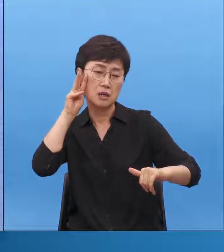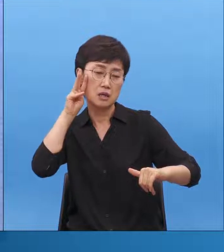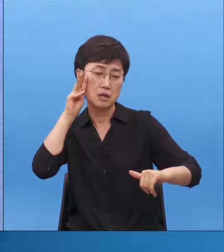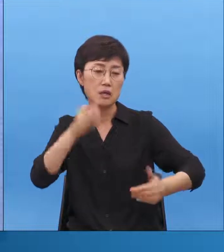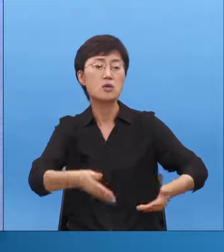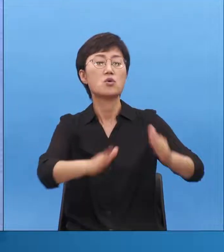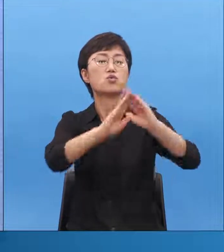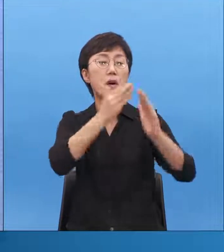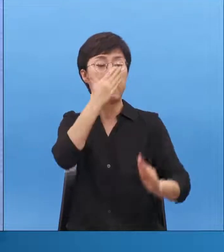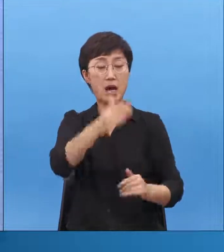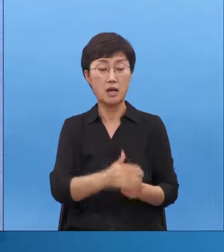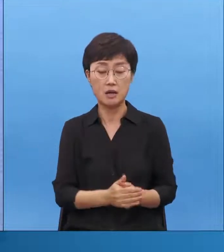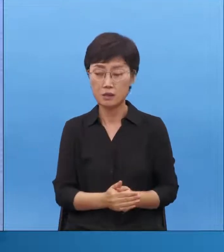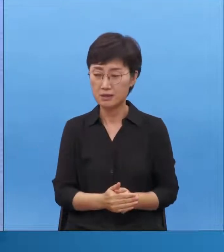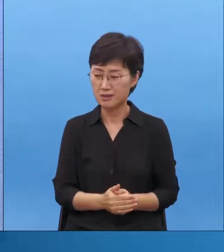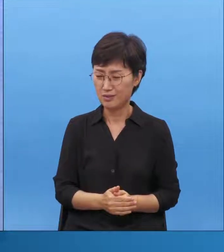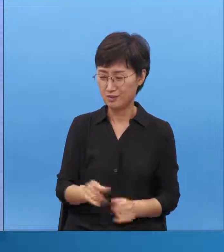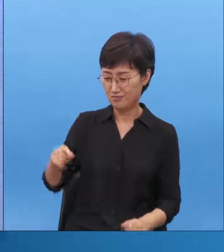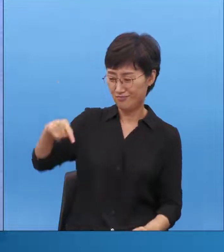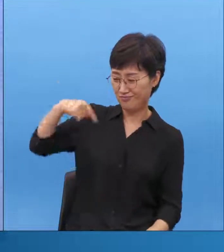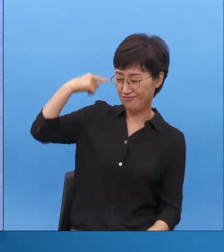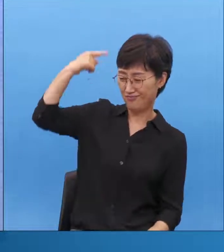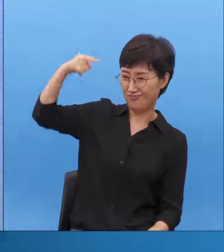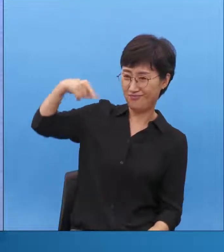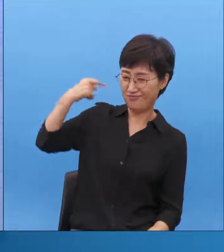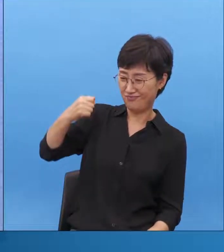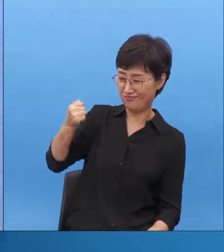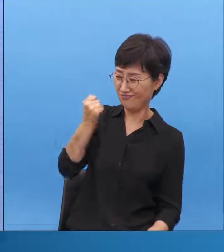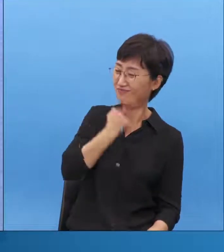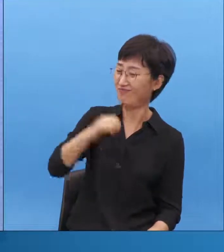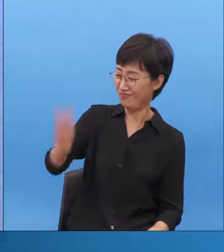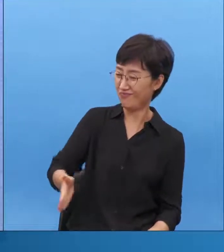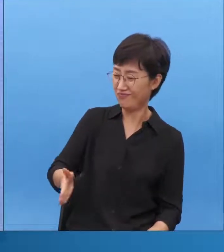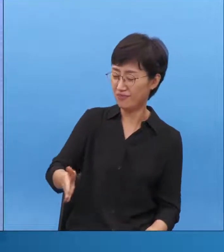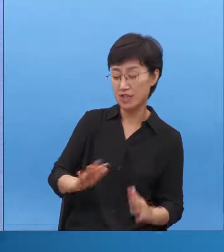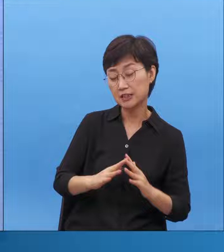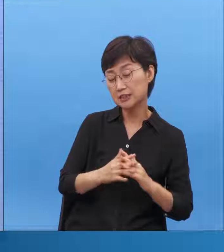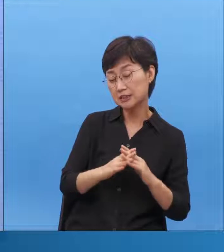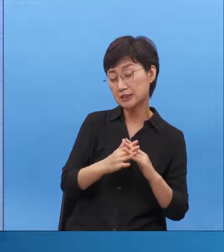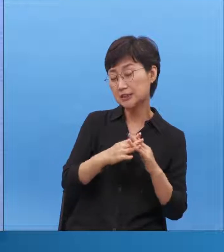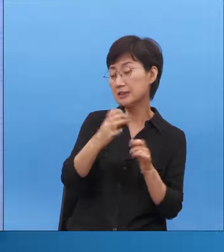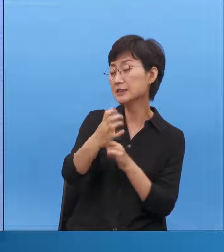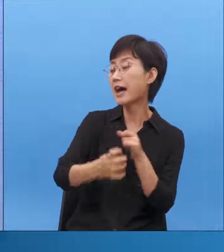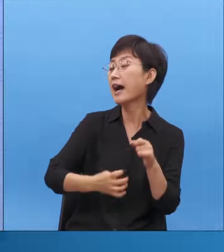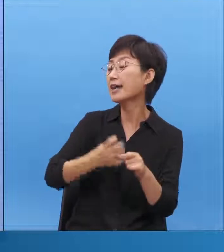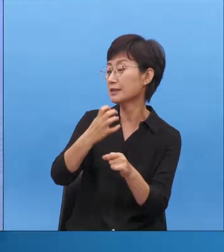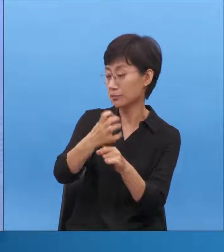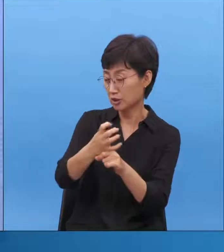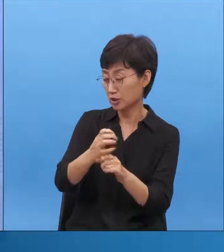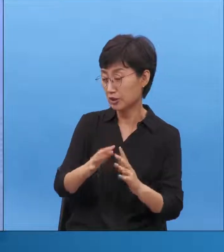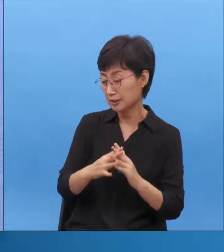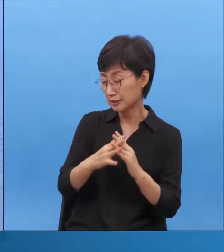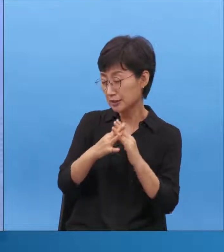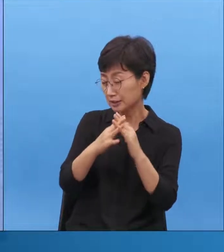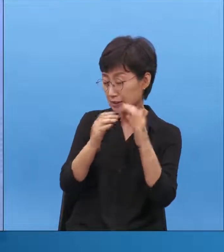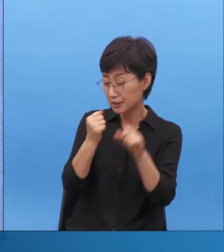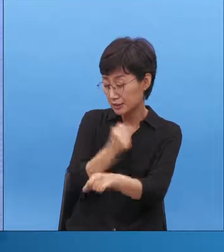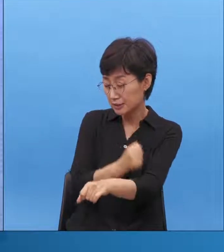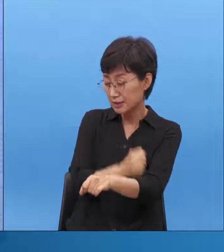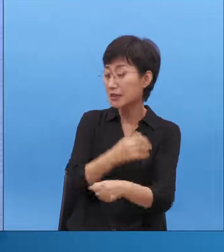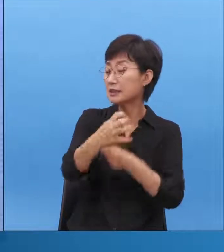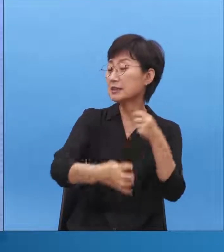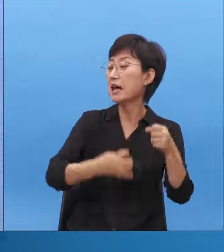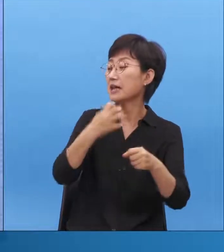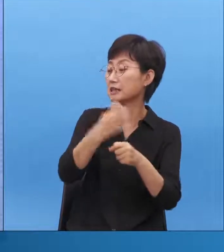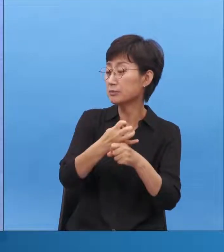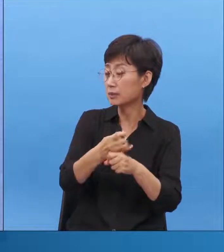and 그 bring 유대인이 it back up." 미쳤냐? 무슨 이거 46년 걸려 지은 거야. And the Jews are saying, "What are you talking about in 3 days? This takes 46 years to 46년 build.